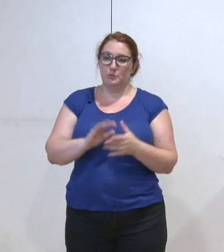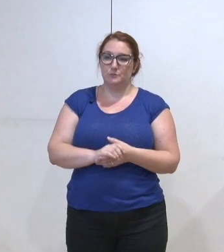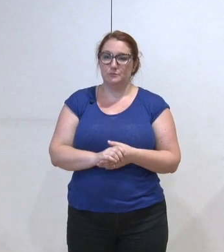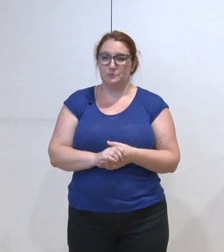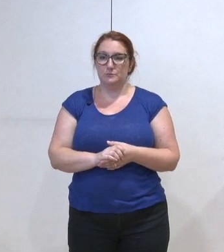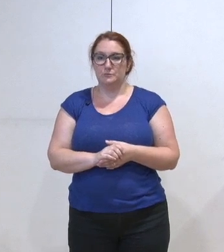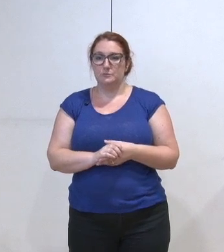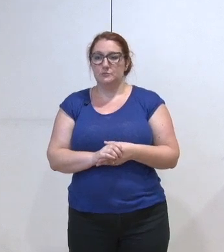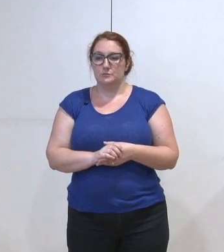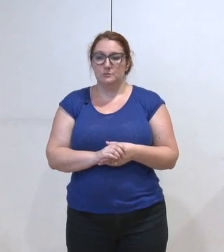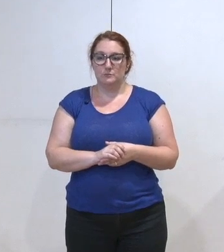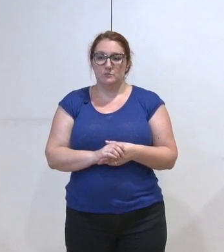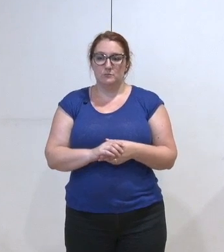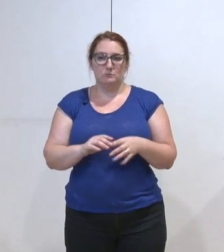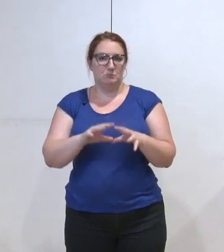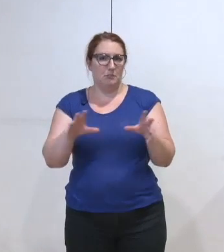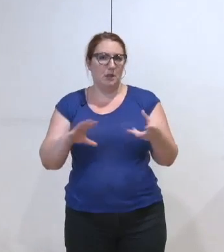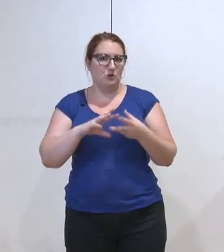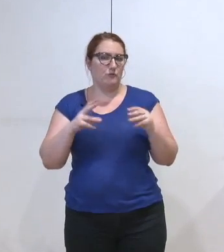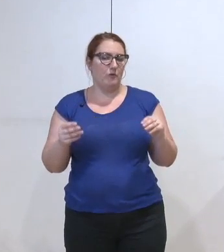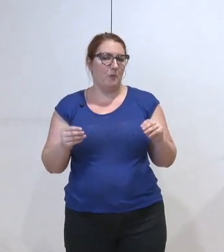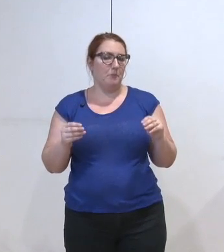social structure des ménag